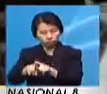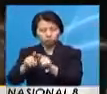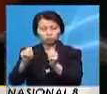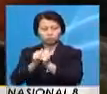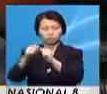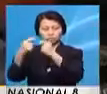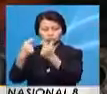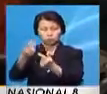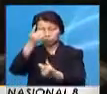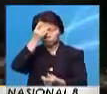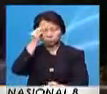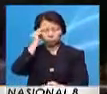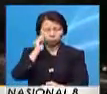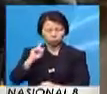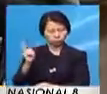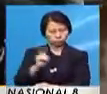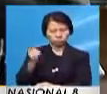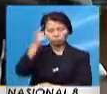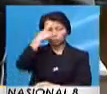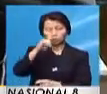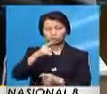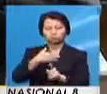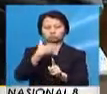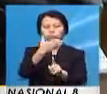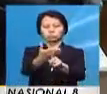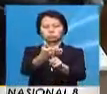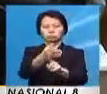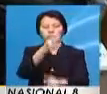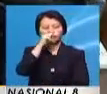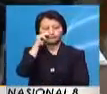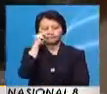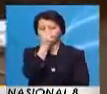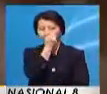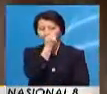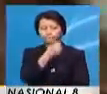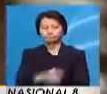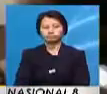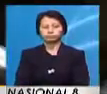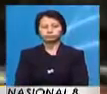gerakan Tun Dr. Mahathir Mohamad untuk menjatuhkan Datuk Seri Najib.